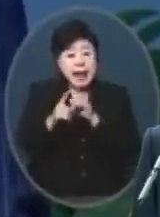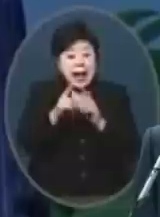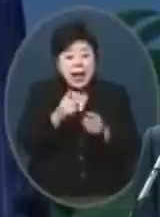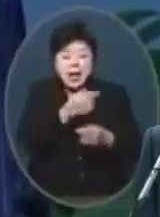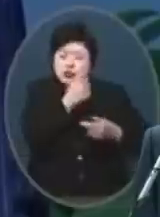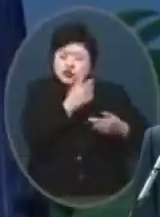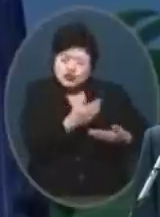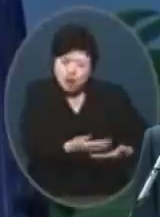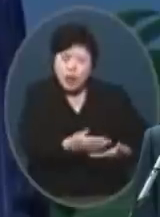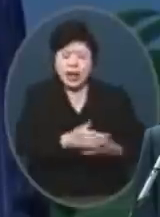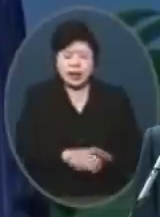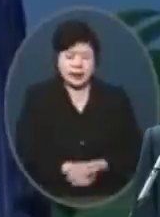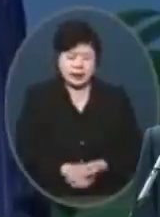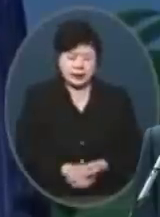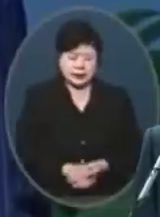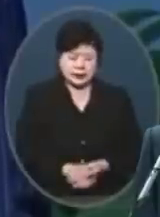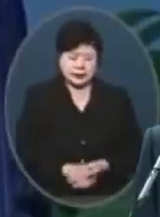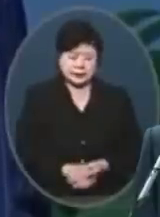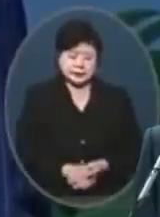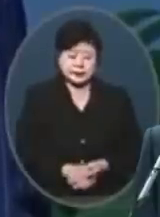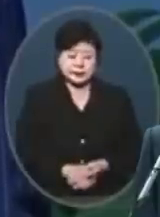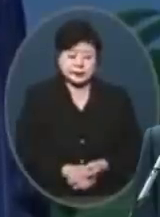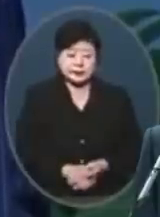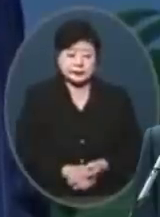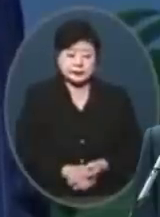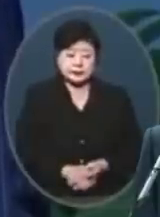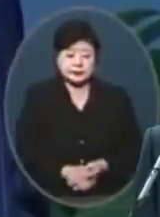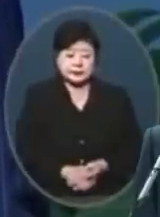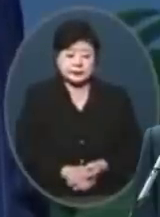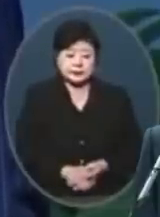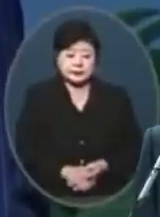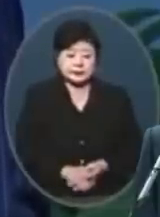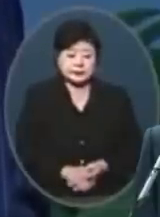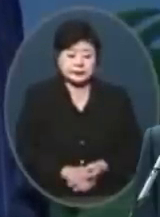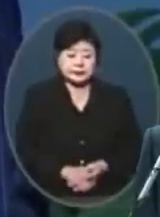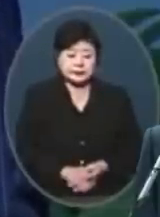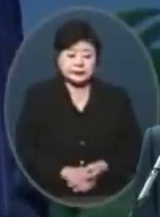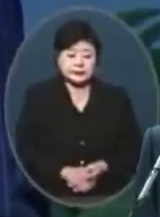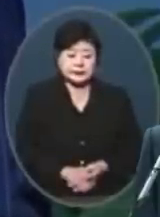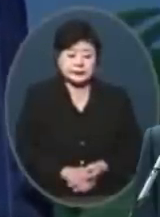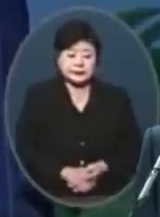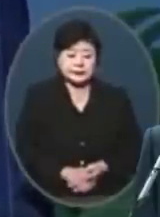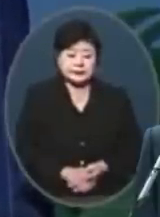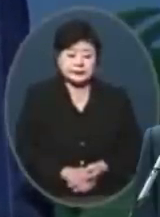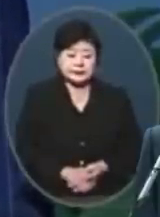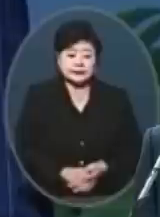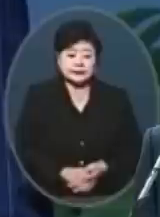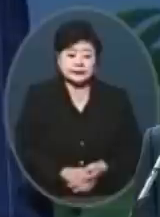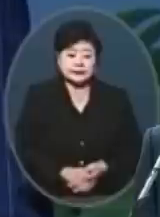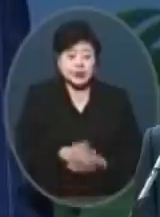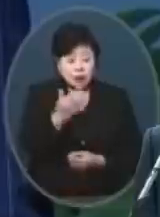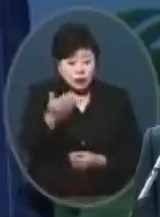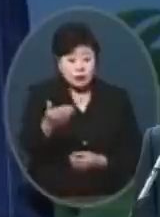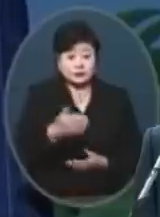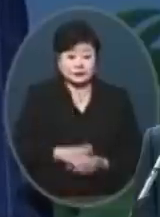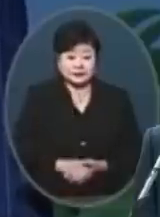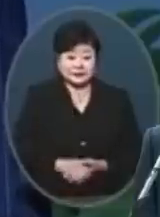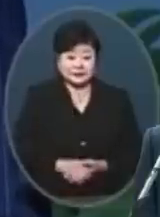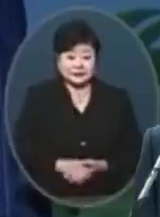중요한 것입니다. 여러분께서